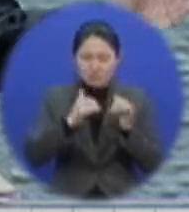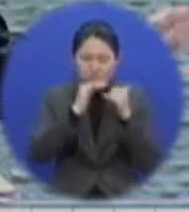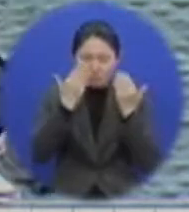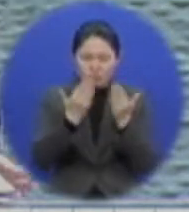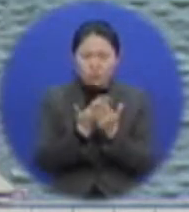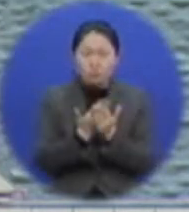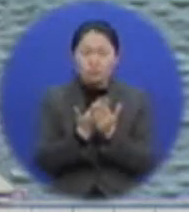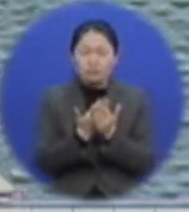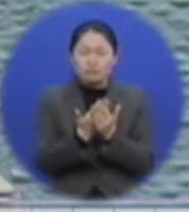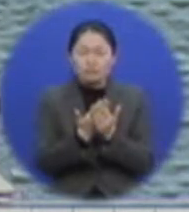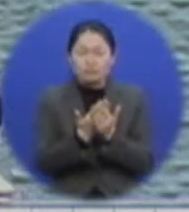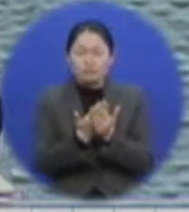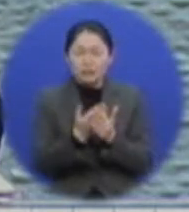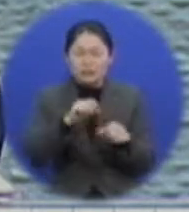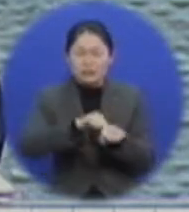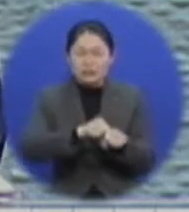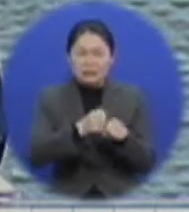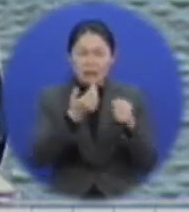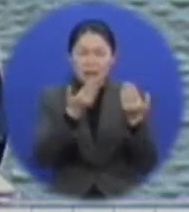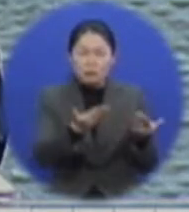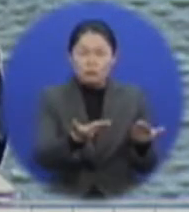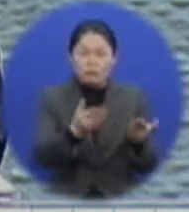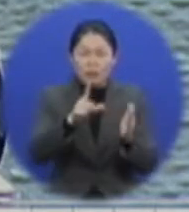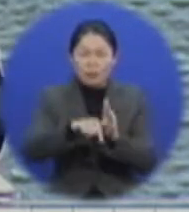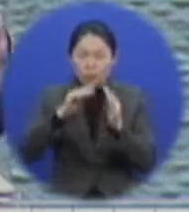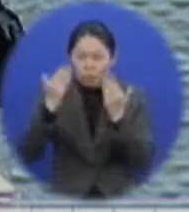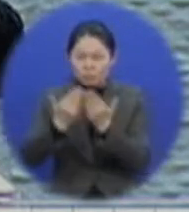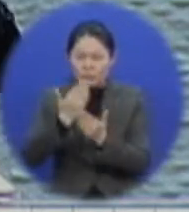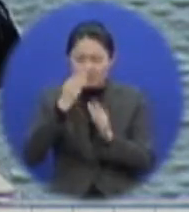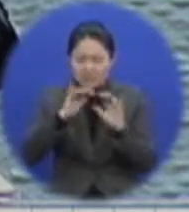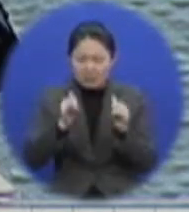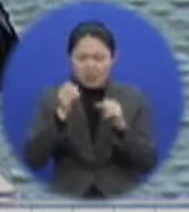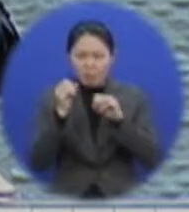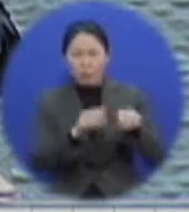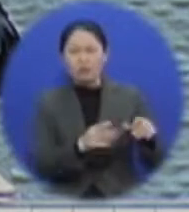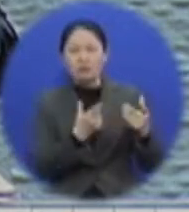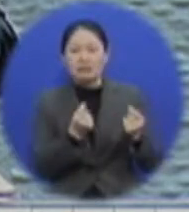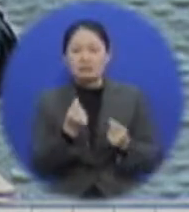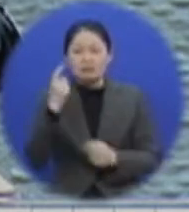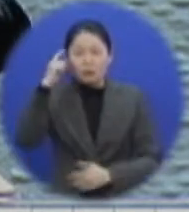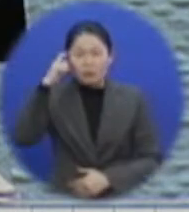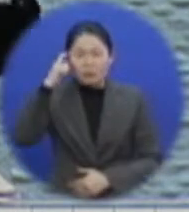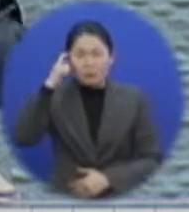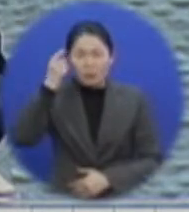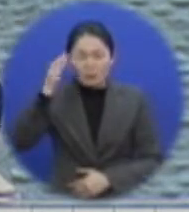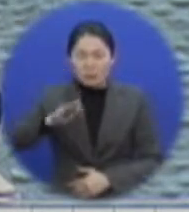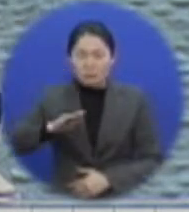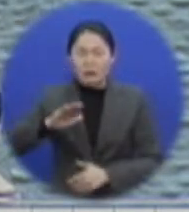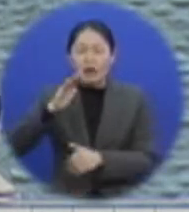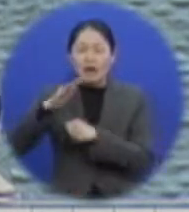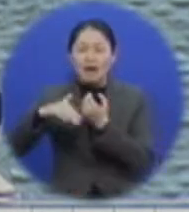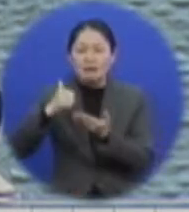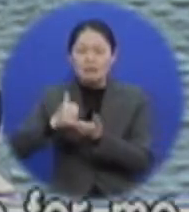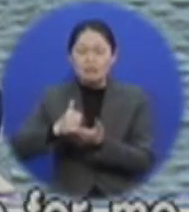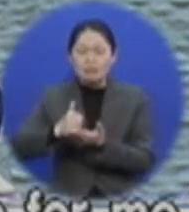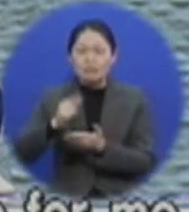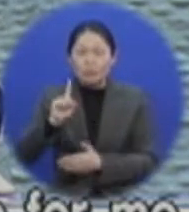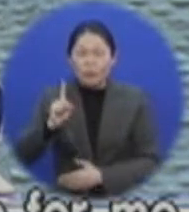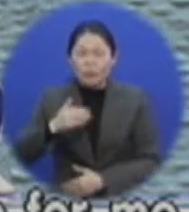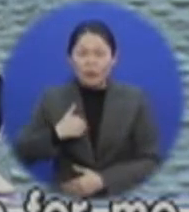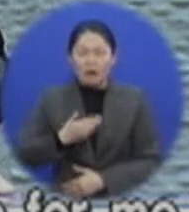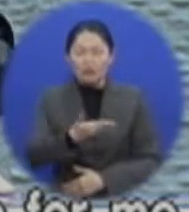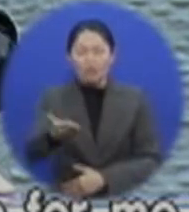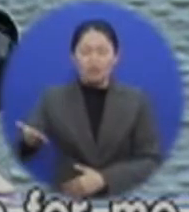버리신 것처럼 그렇게 보였습니다 하나님께서 이사야를 통하여 내가 너희들을 버린거 합니다